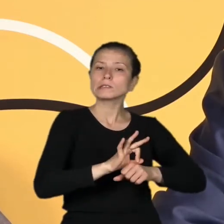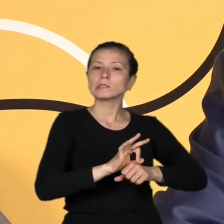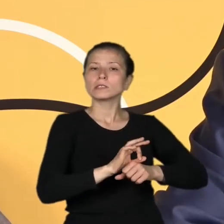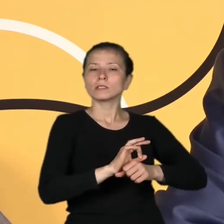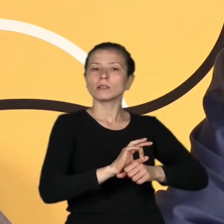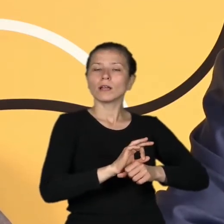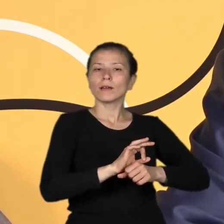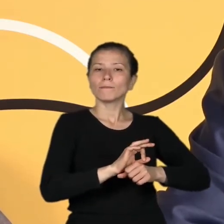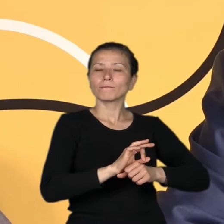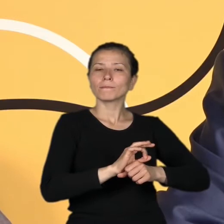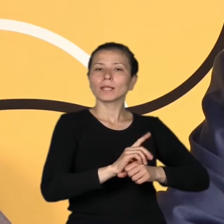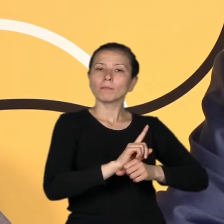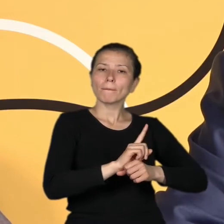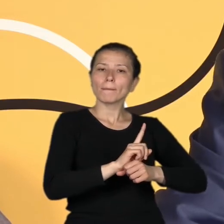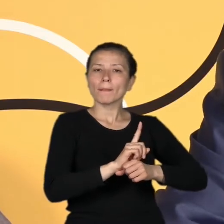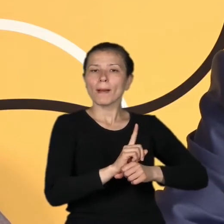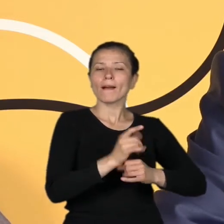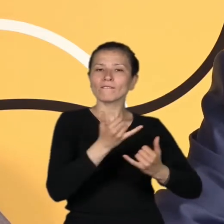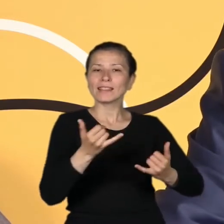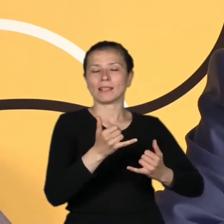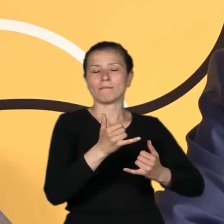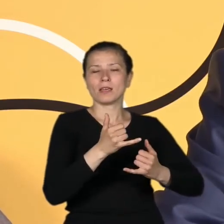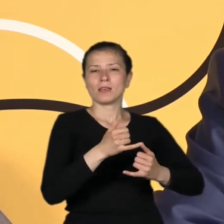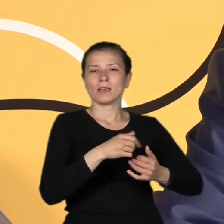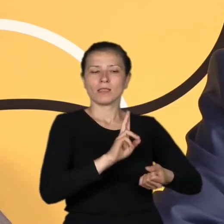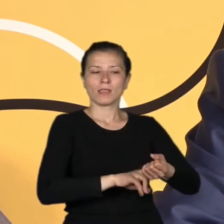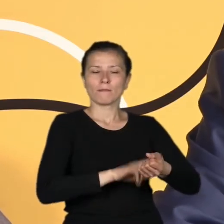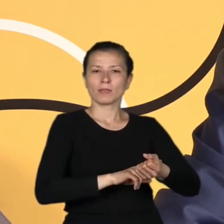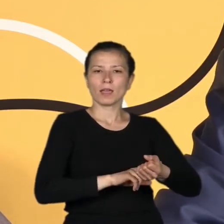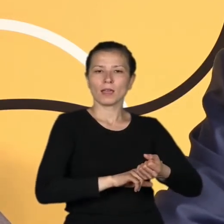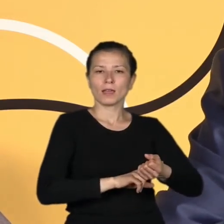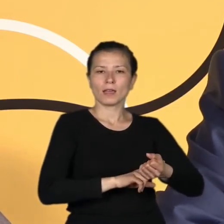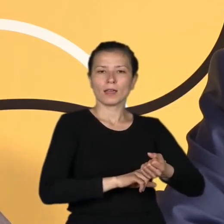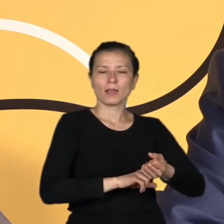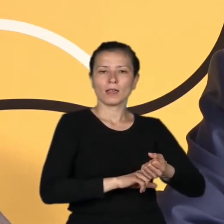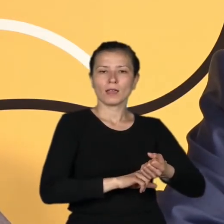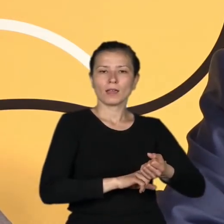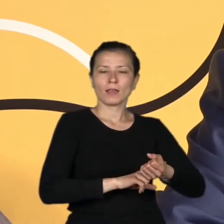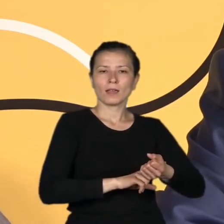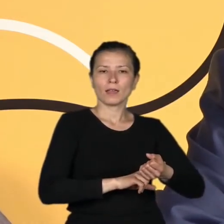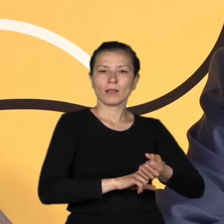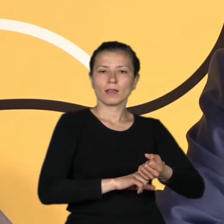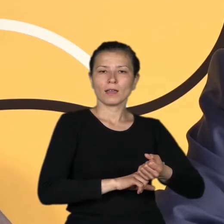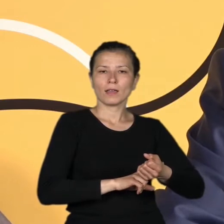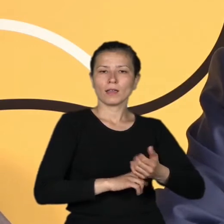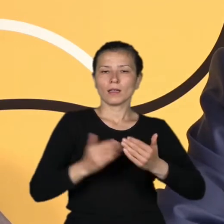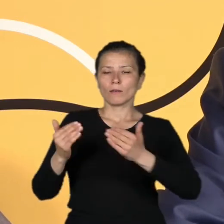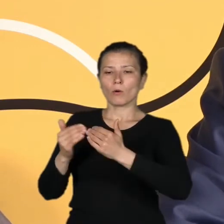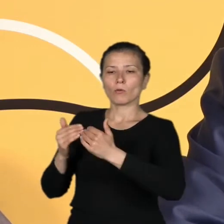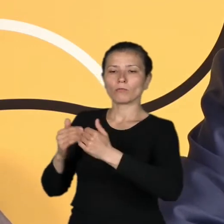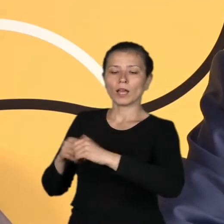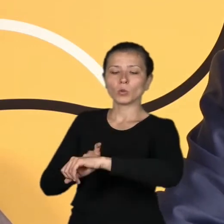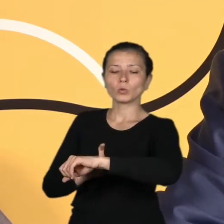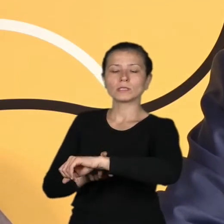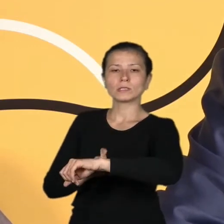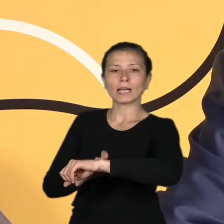tempie niż ten zegar, który obserwujemy na wskazówkach naszych zegarków podręcznych. Sekundnik tutaj tyka